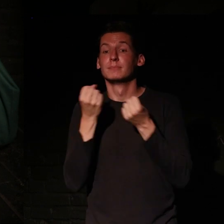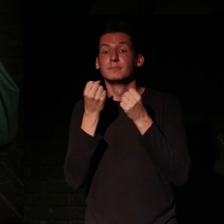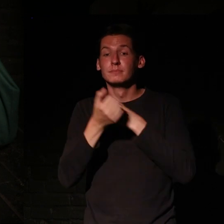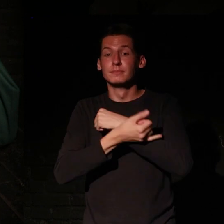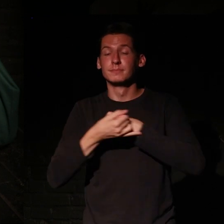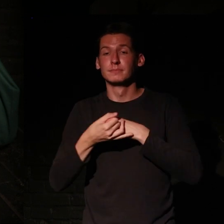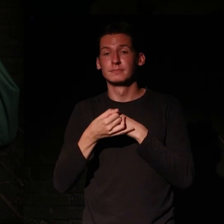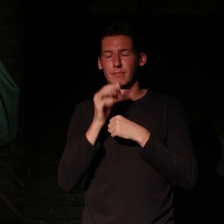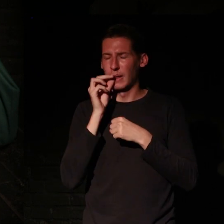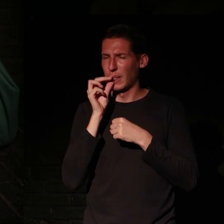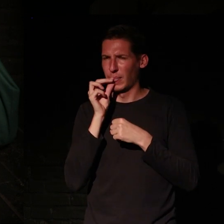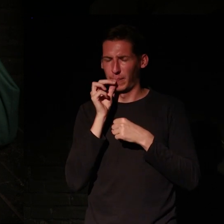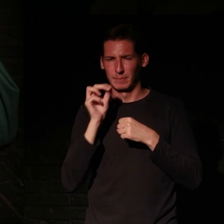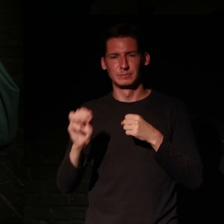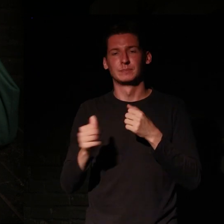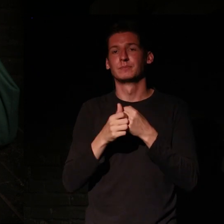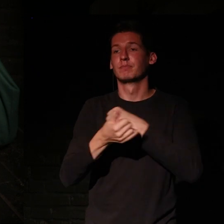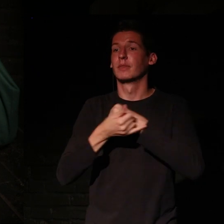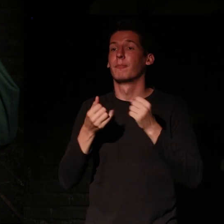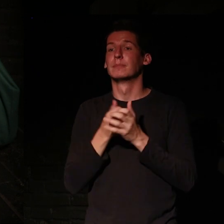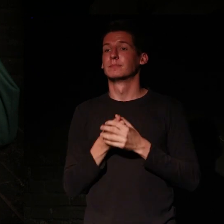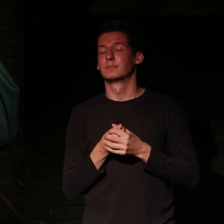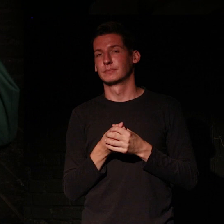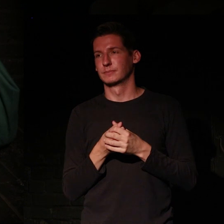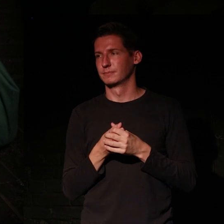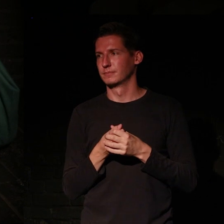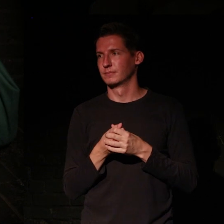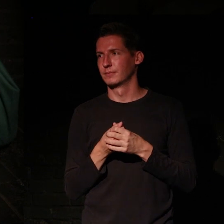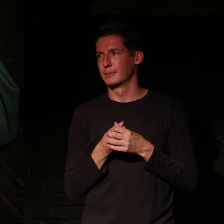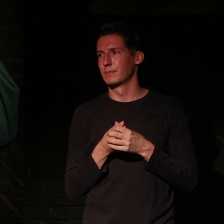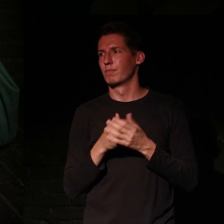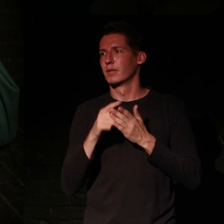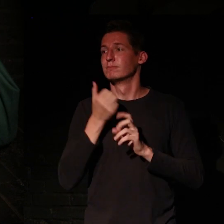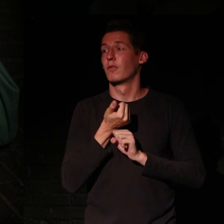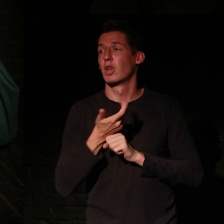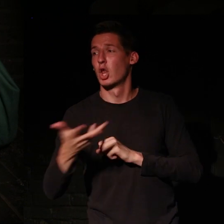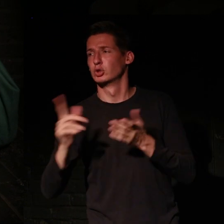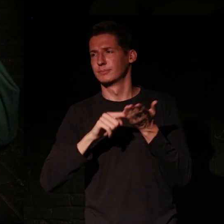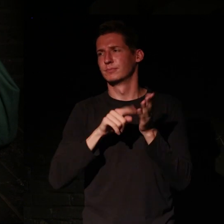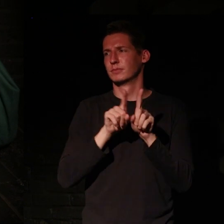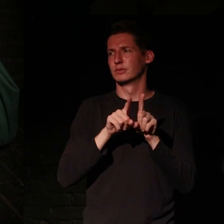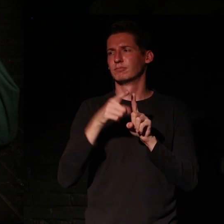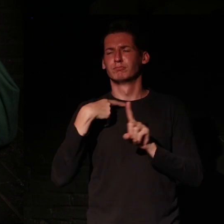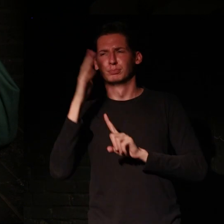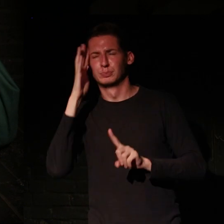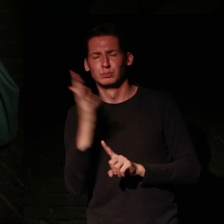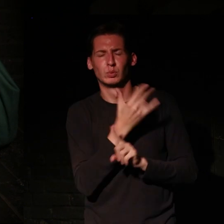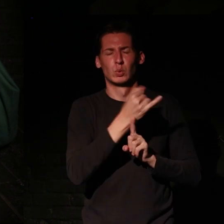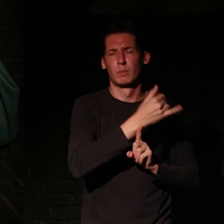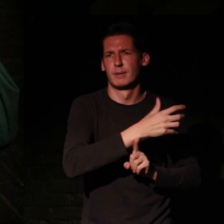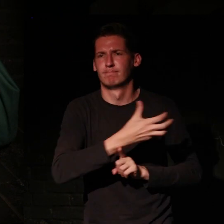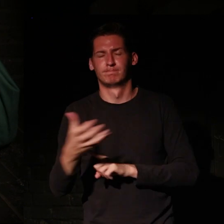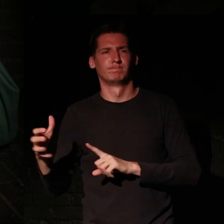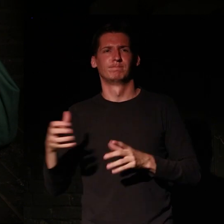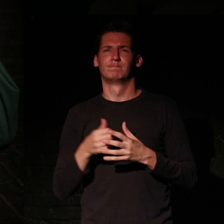i wielość pod każdym względem, jaka cechuje Biblię. Jest to wielość gatunków i jest